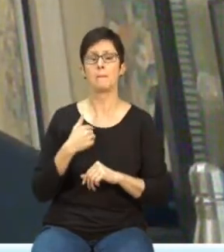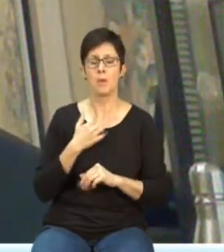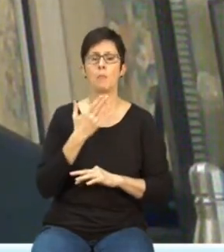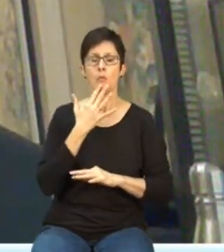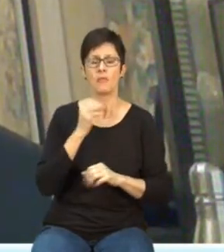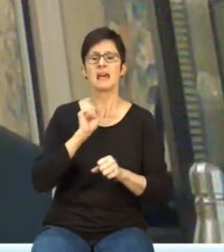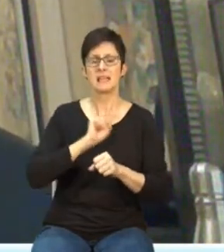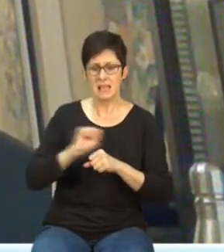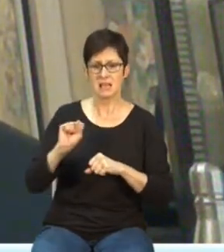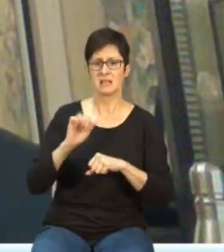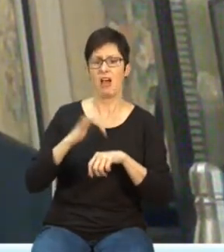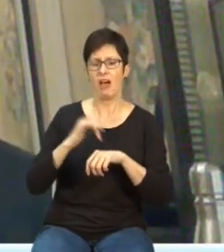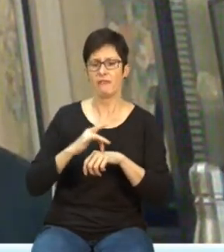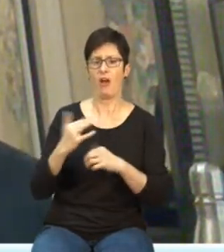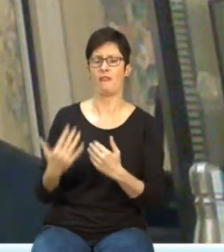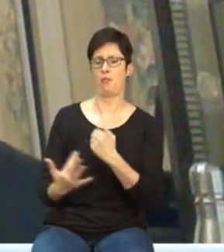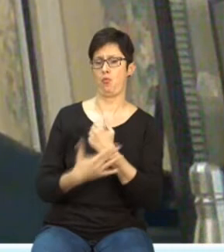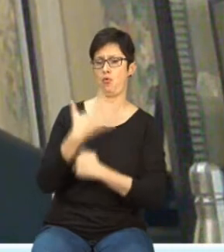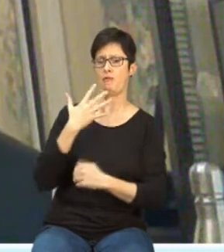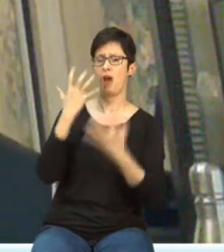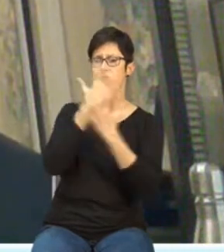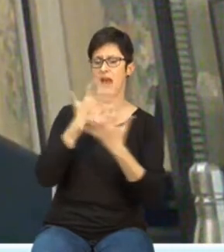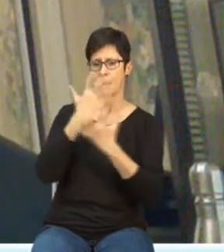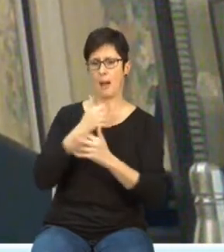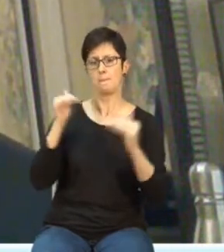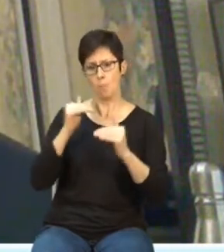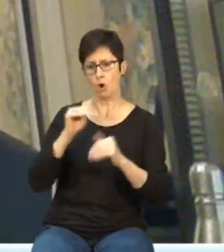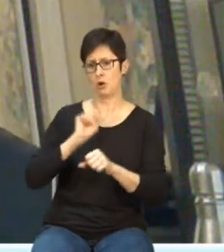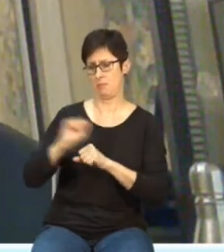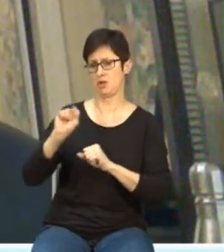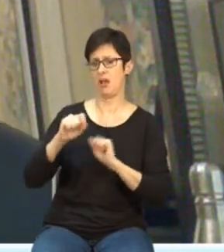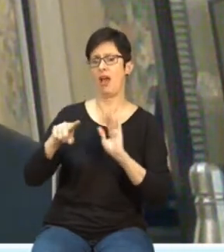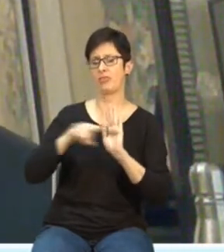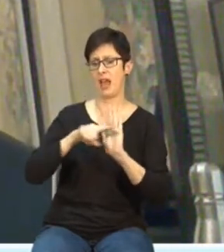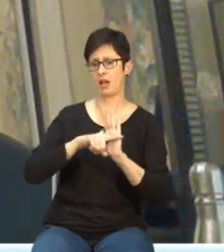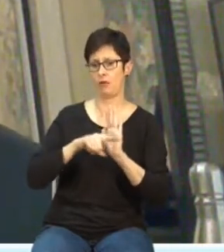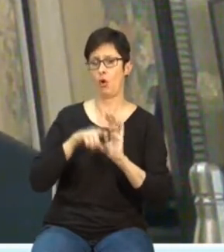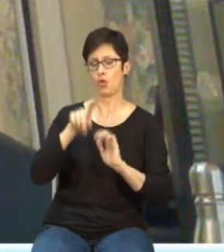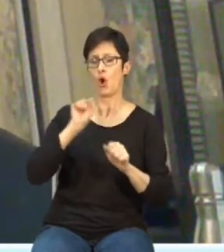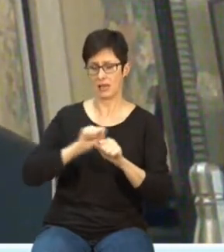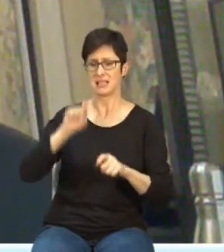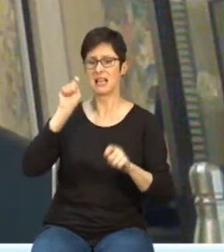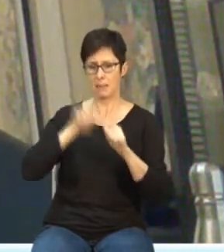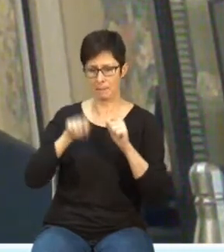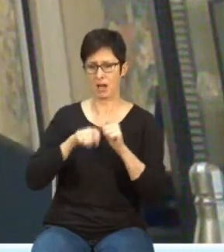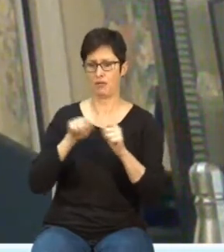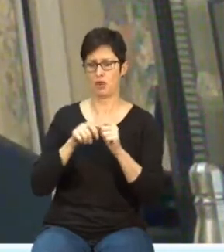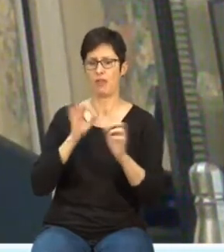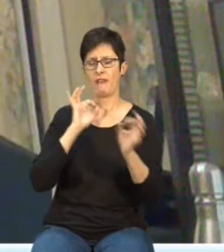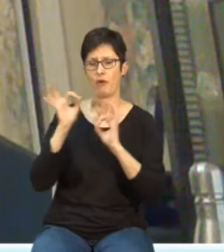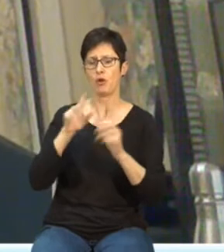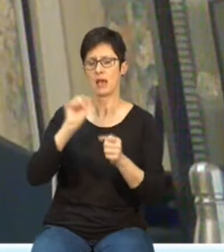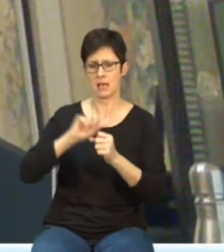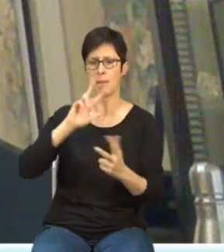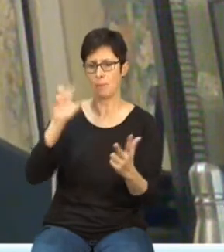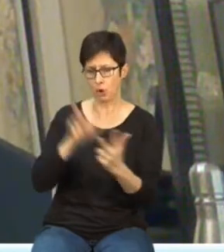efekt czy wpływ termalny który może mieć negatywny wpływ na zdrowie i to jest coś sprawdzonego co zostało